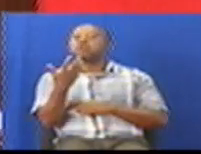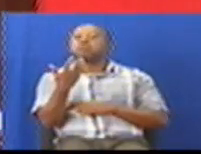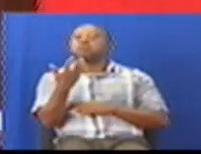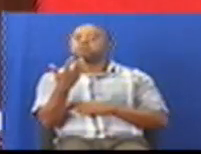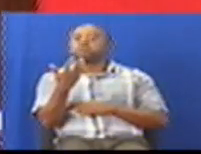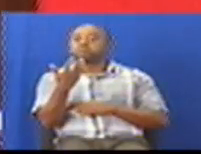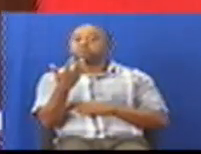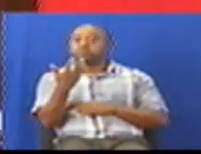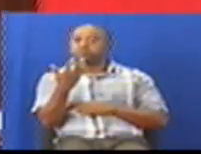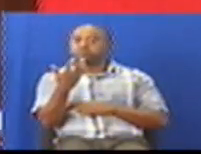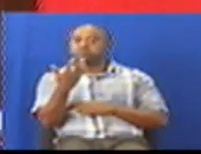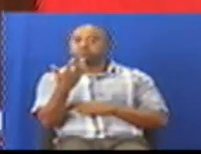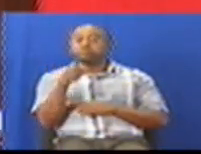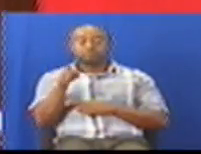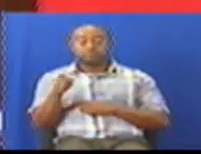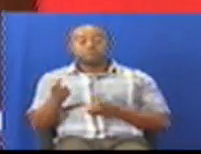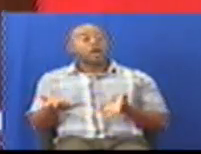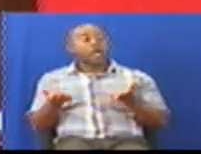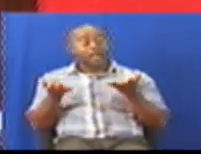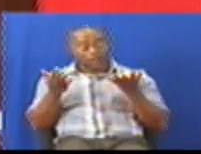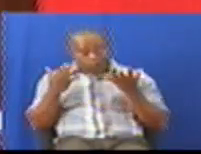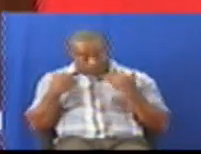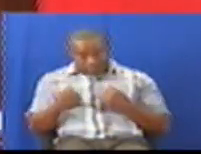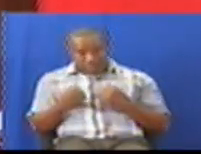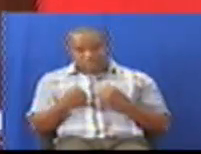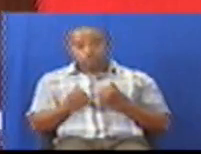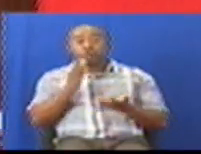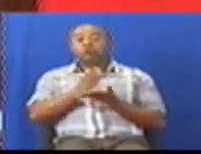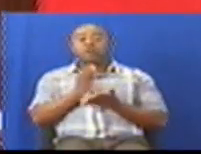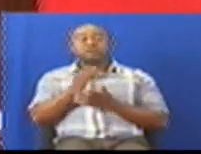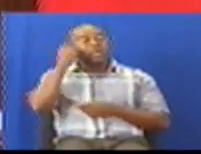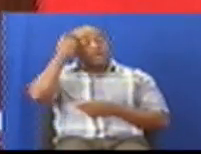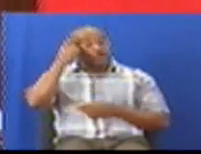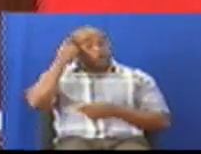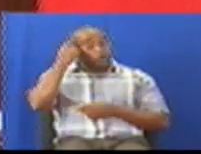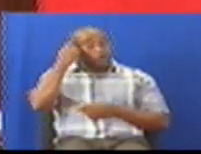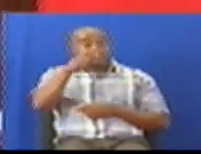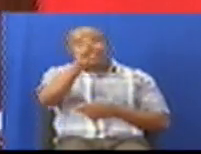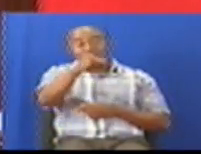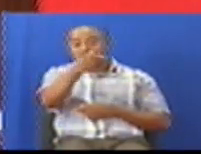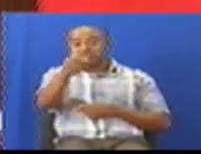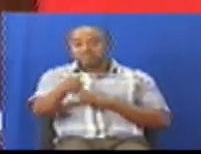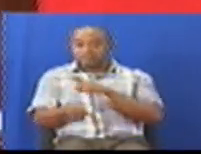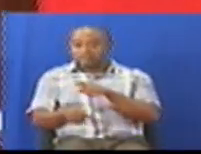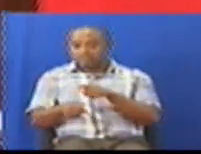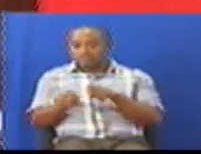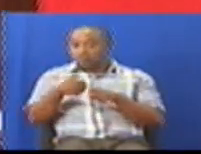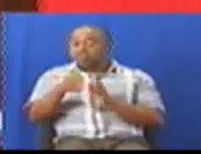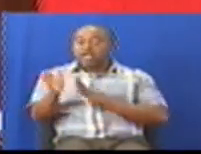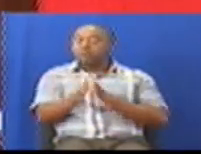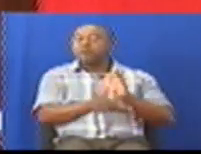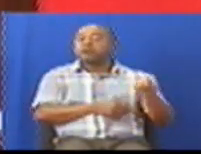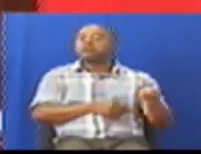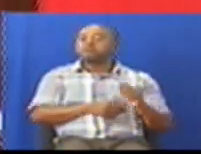mbele, ili aweze kukamilisha ndoto za Watanzania ambazo amepanga ziweze